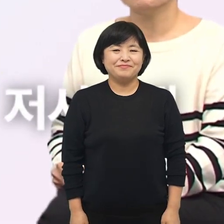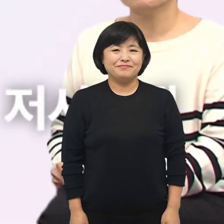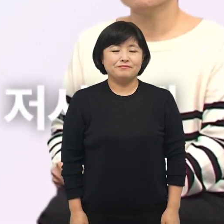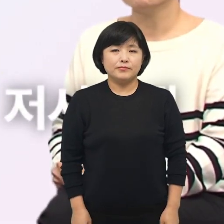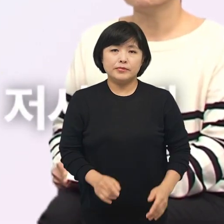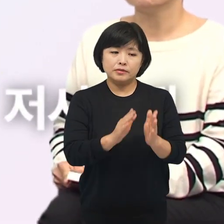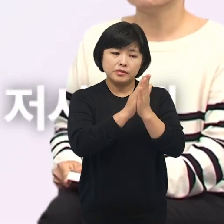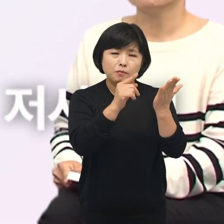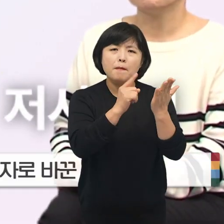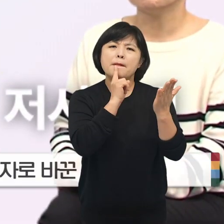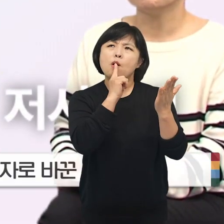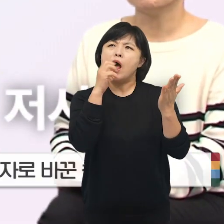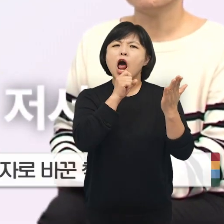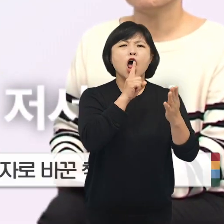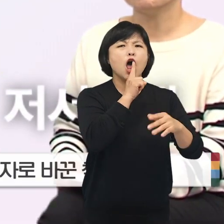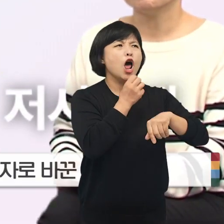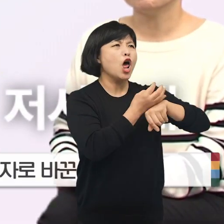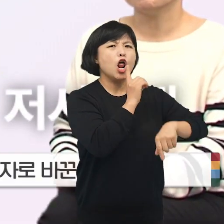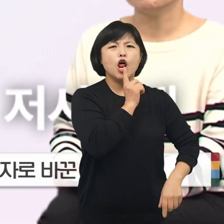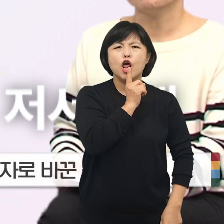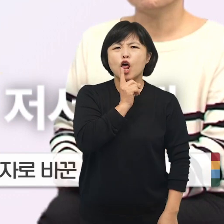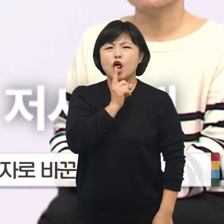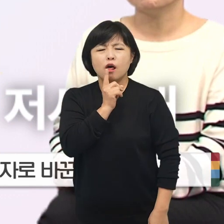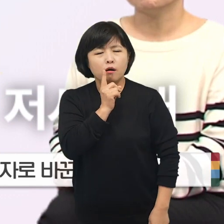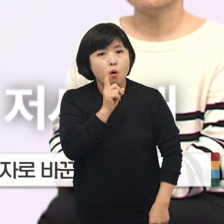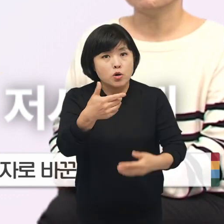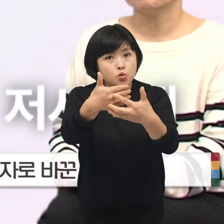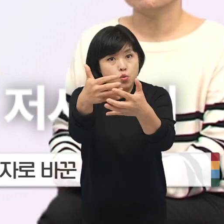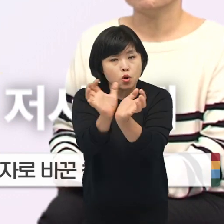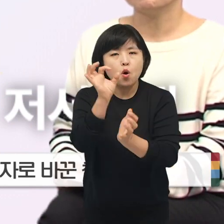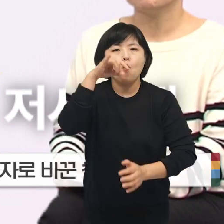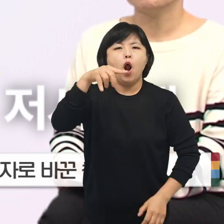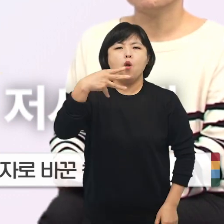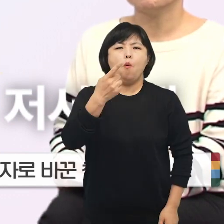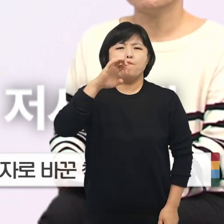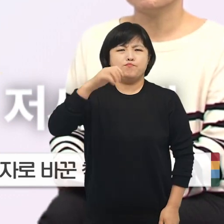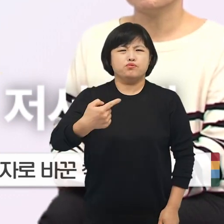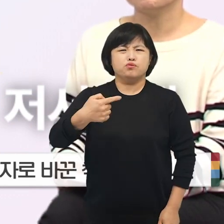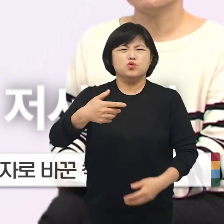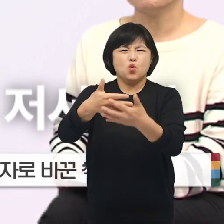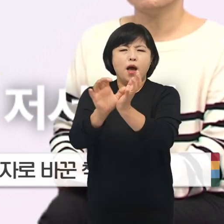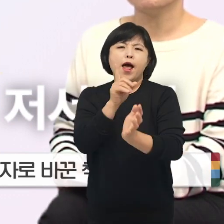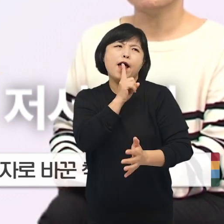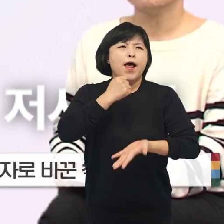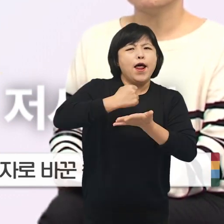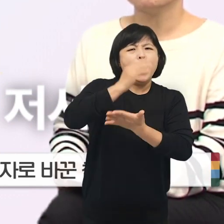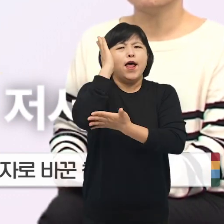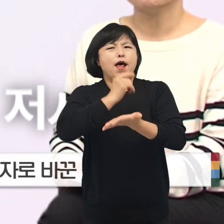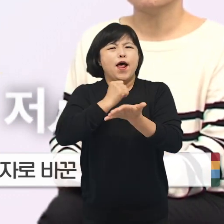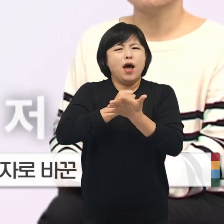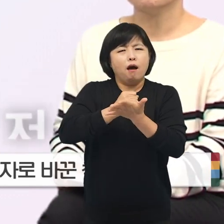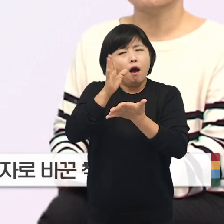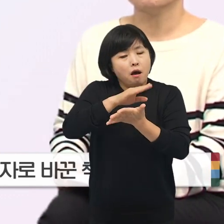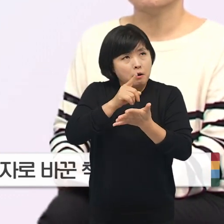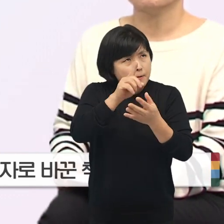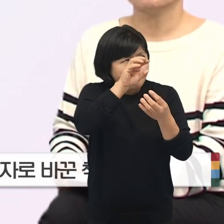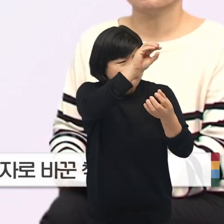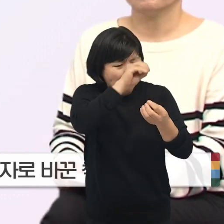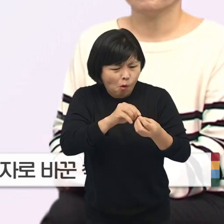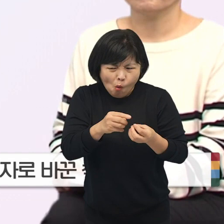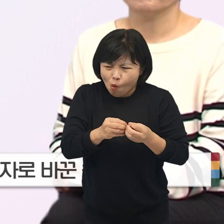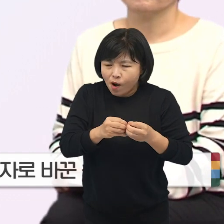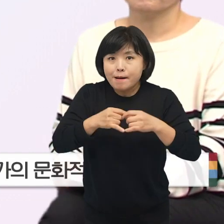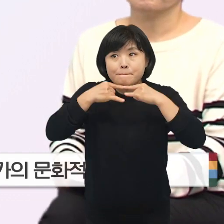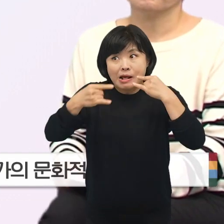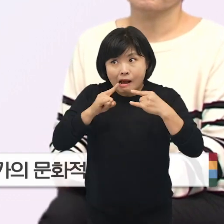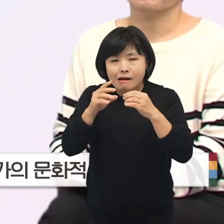네, 이 책은 입으로만 전달되어 오던 얼로프족의 구술 민담을 프랑스어 문자로 바꾼